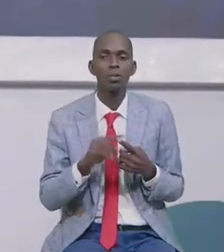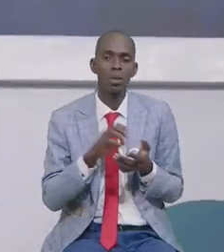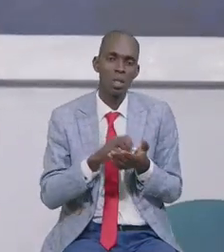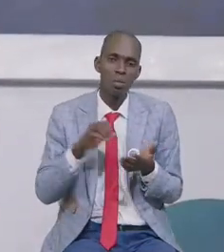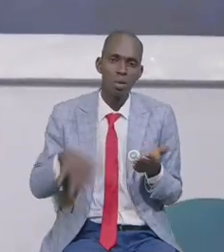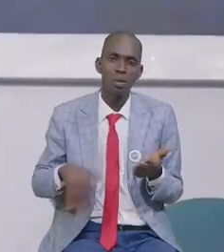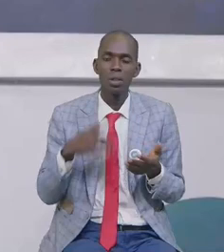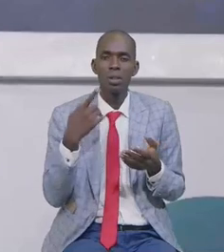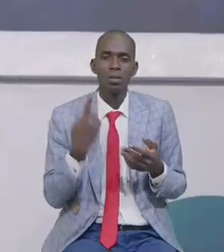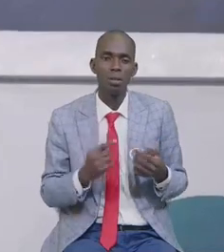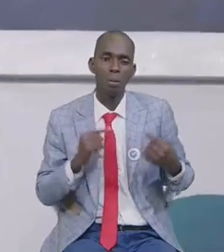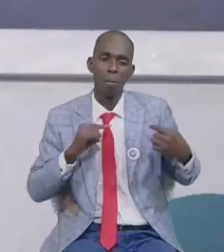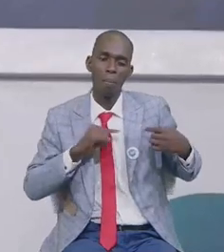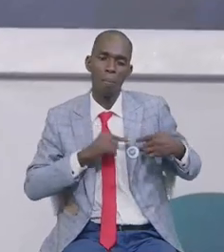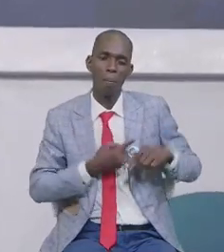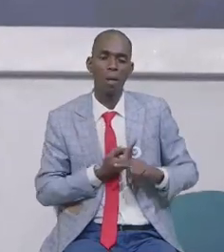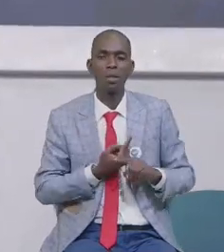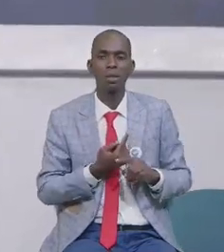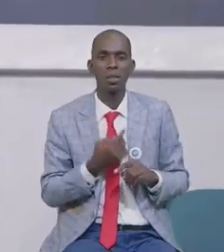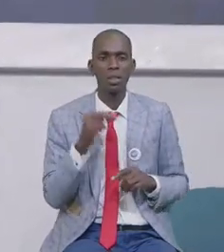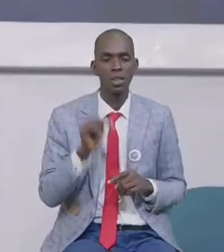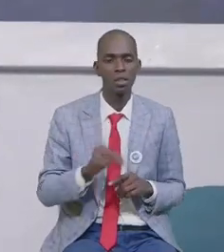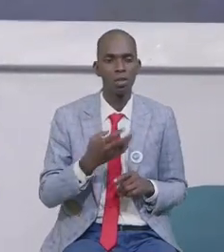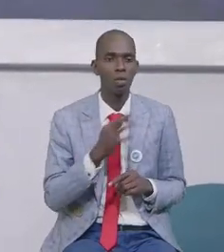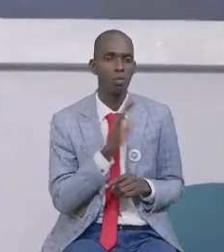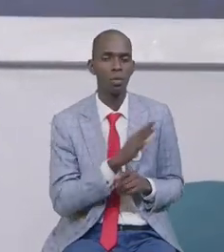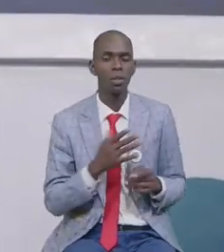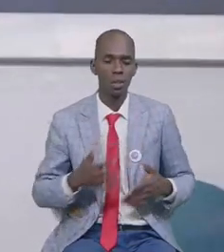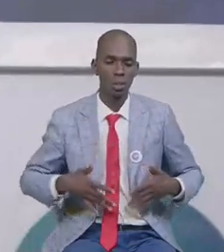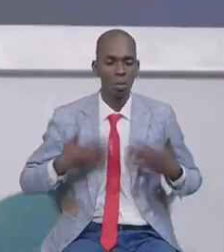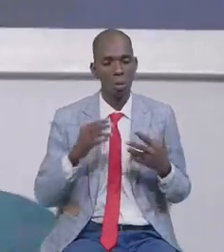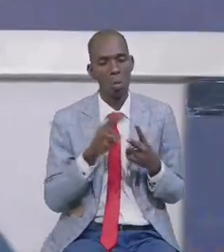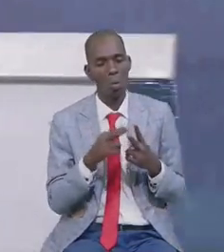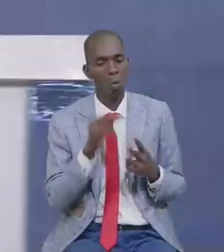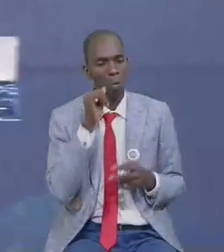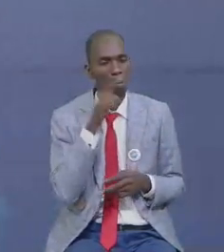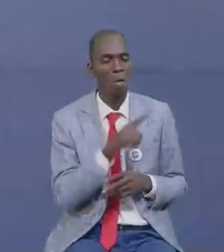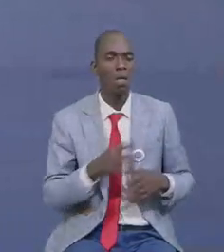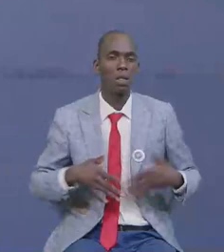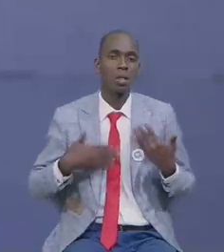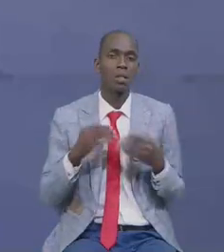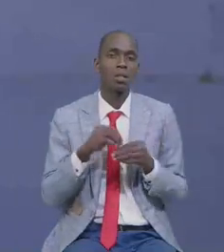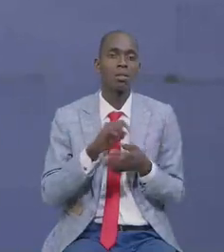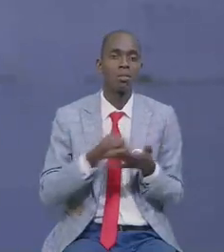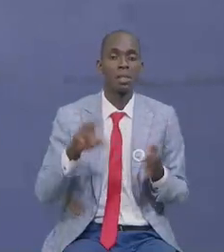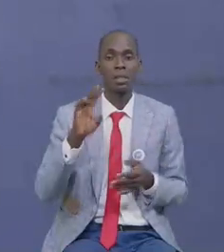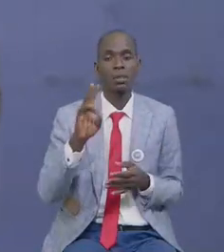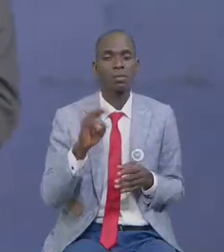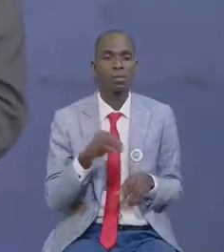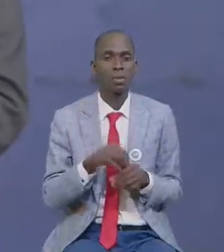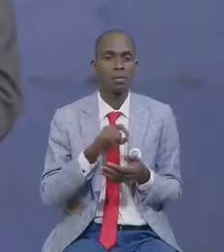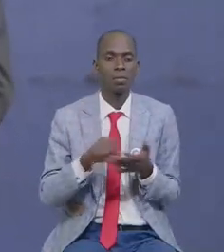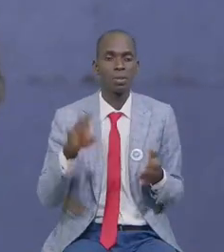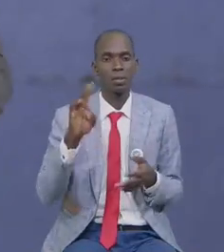pour que j'ôte les besoins pressants de sa vie. Verset 7.